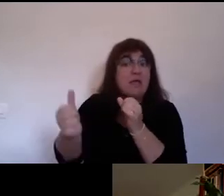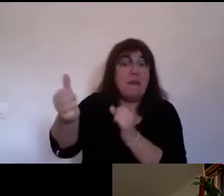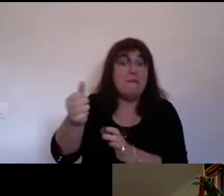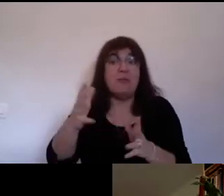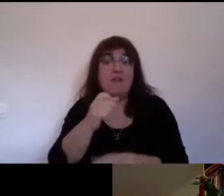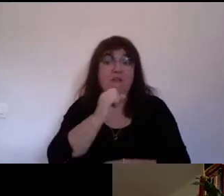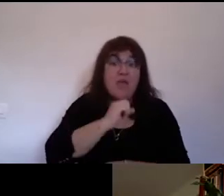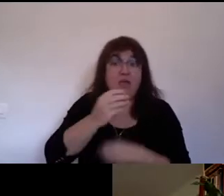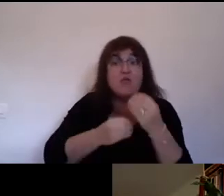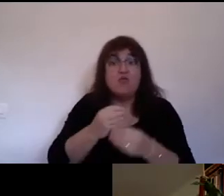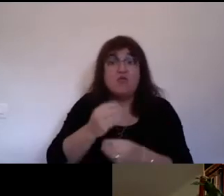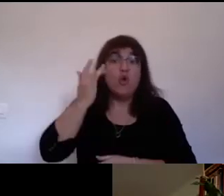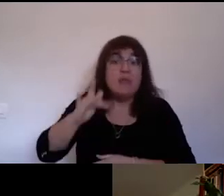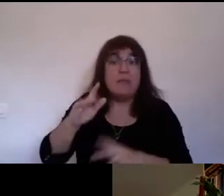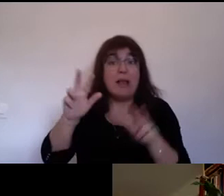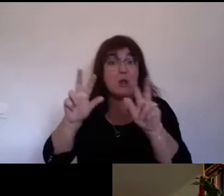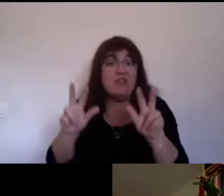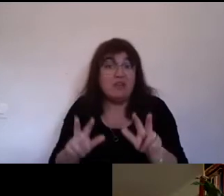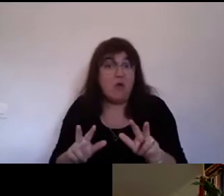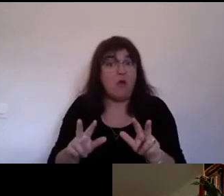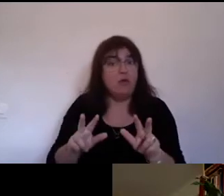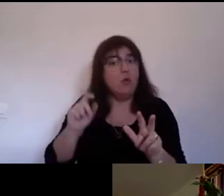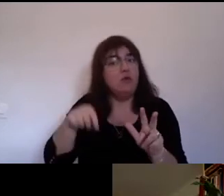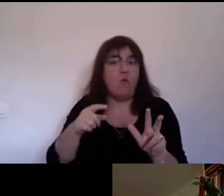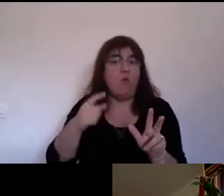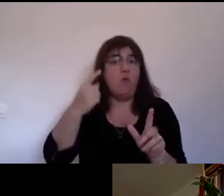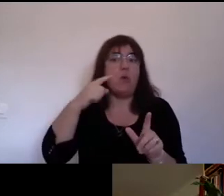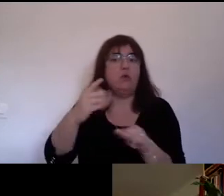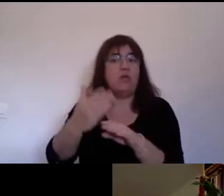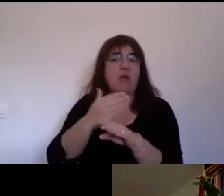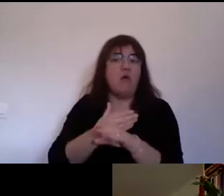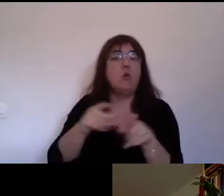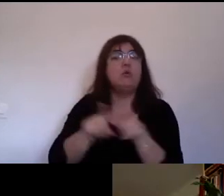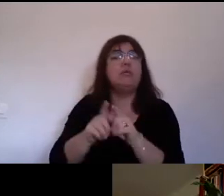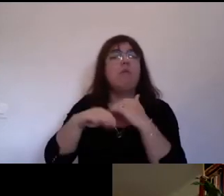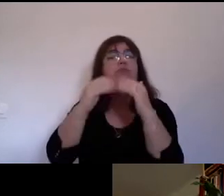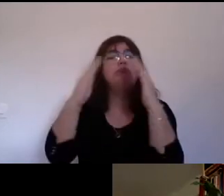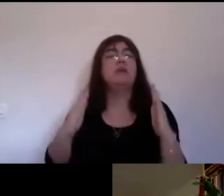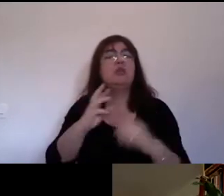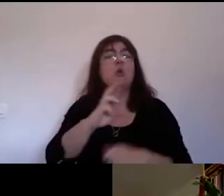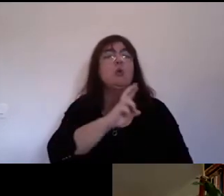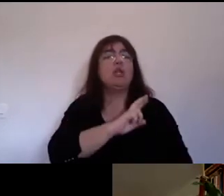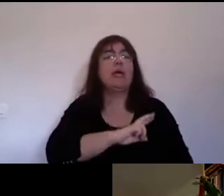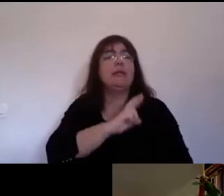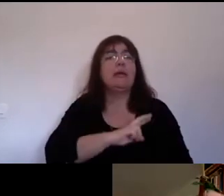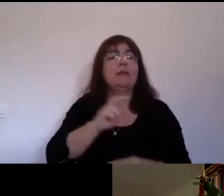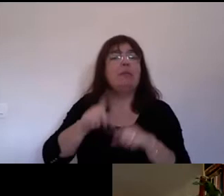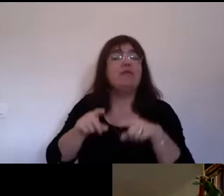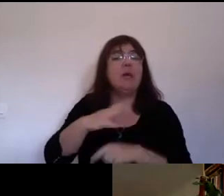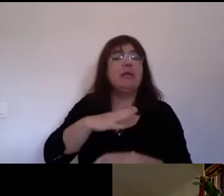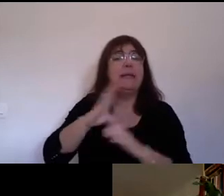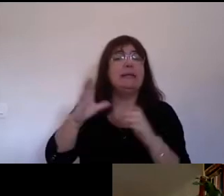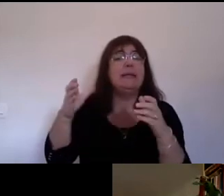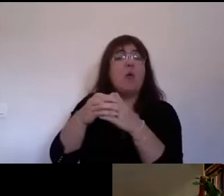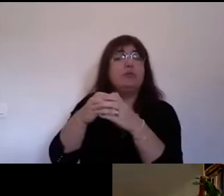il y a aussi le problème des CEHPAD lorsqu'on est devant des groupes qui sont face à des grands